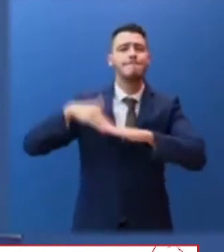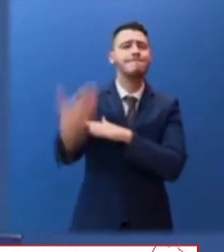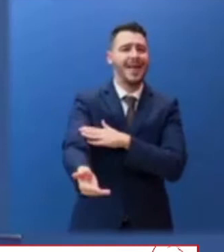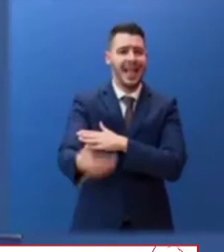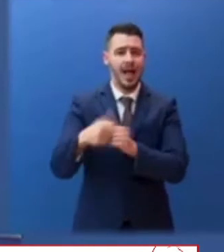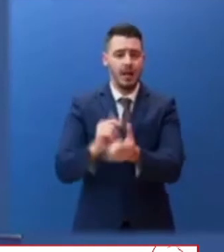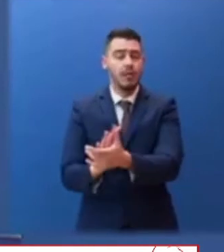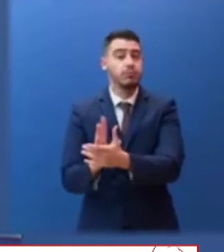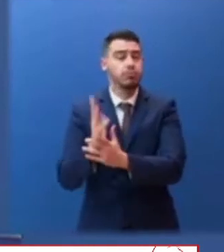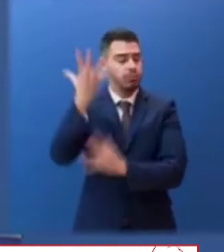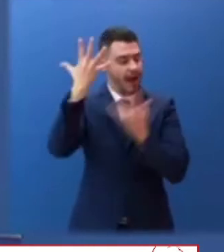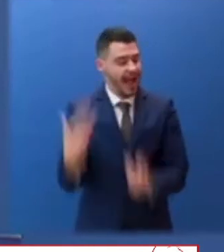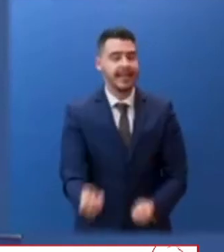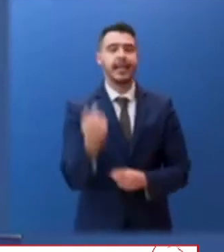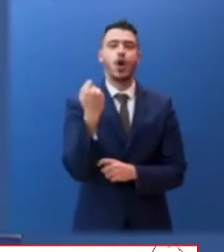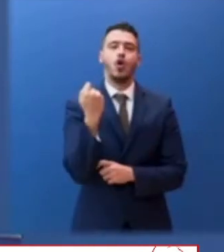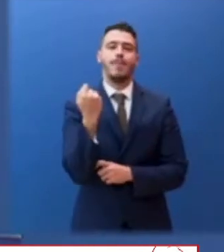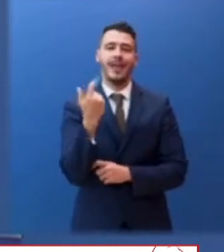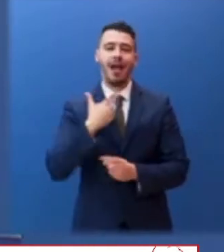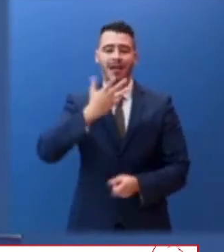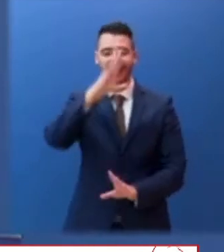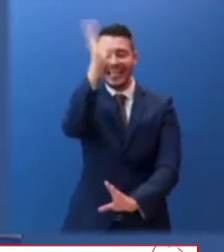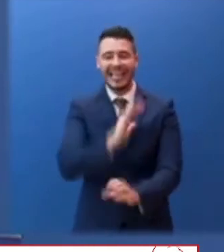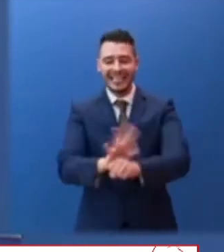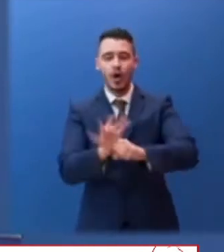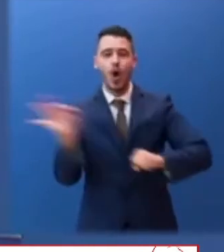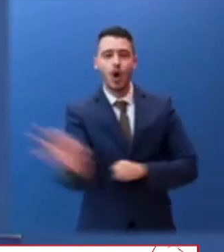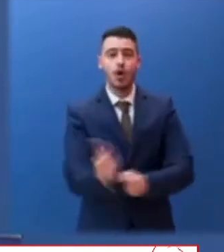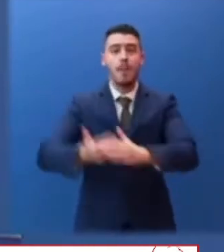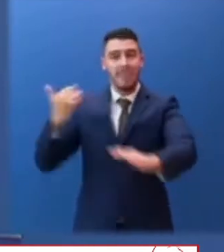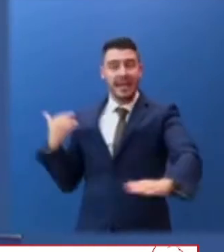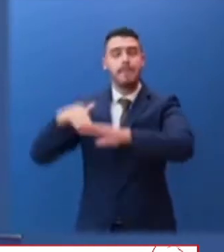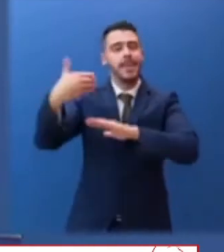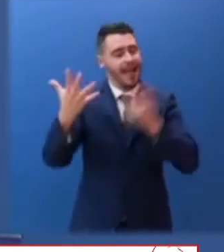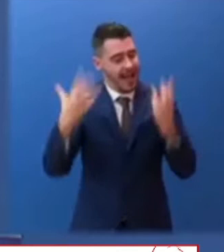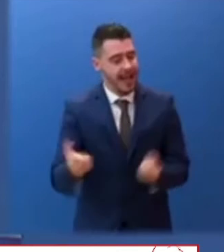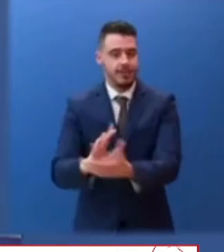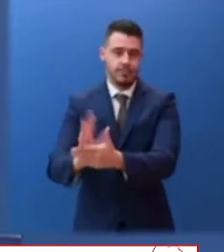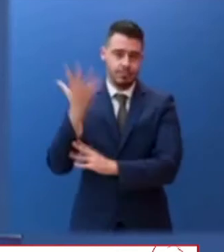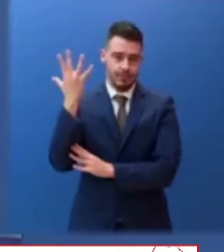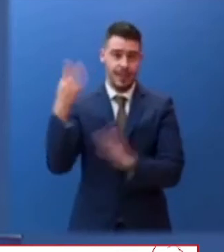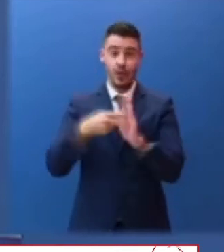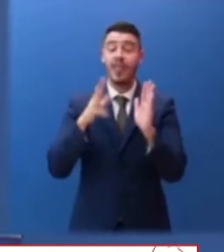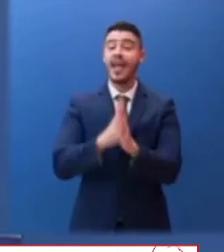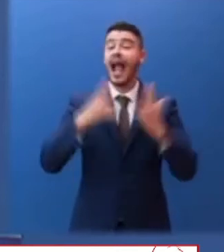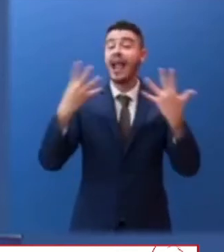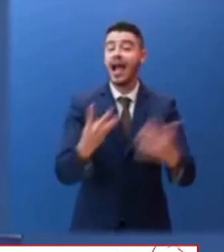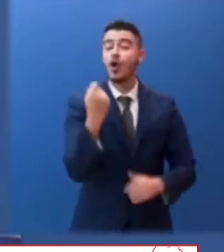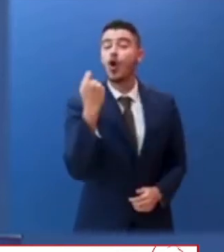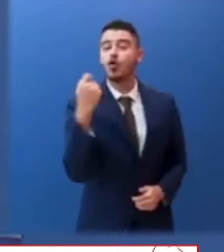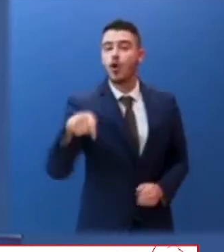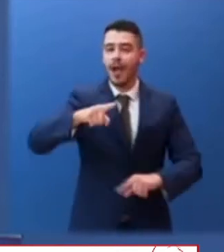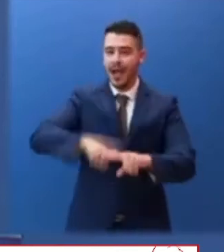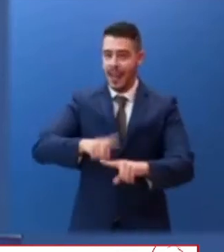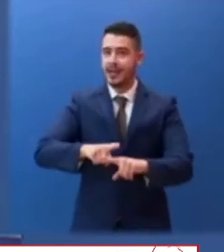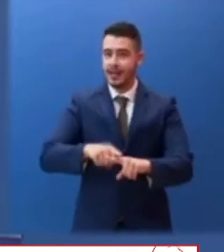κρίση, όσο και τις αντοχές της κατά τη διάρκεια της κρίσης. Συγκεκριμένα, το 2019 η ελληνική οικονομία παρουσίασε